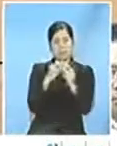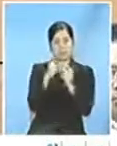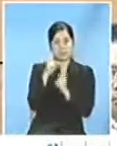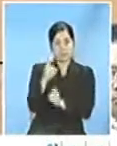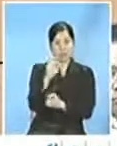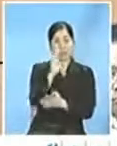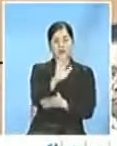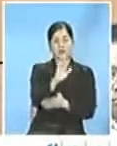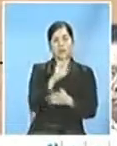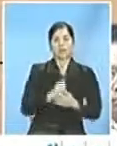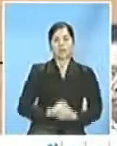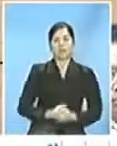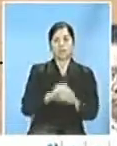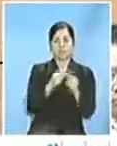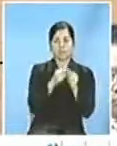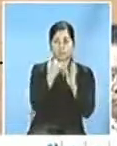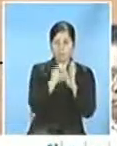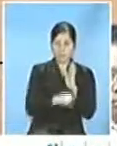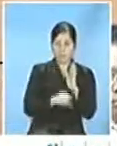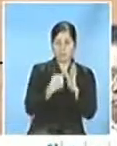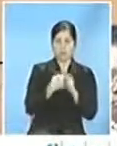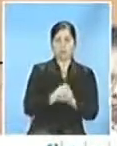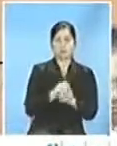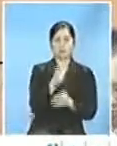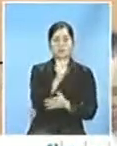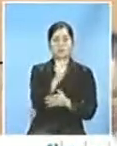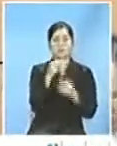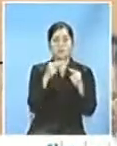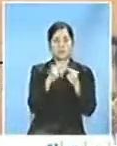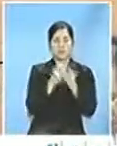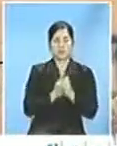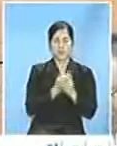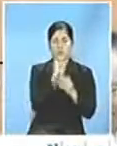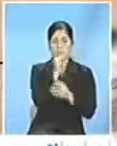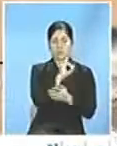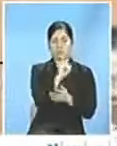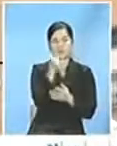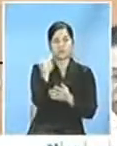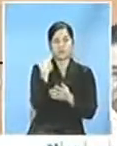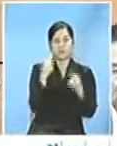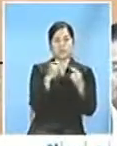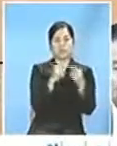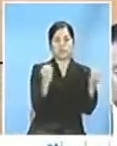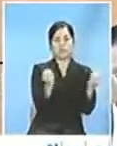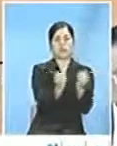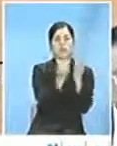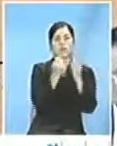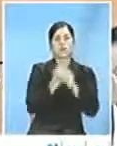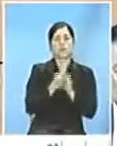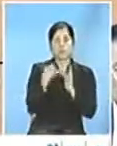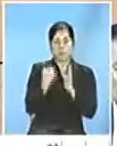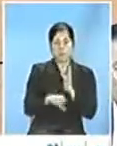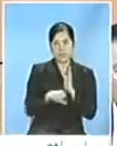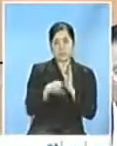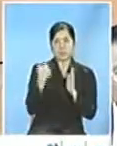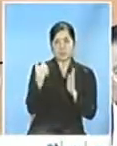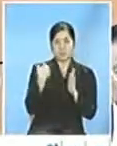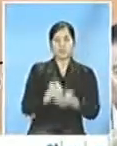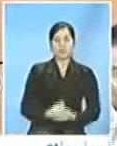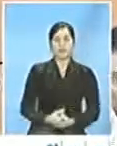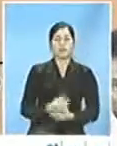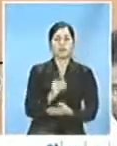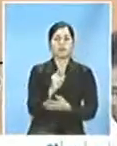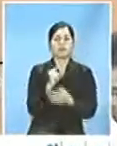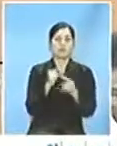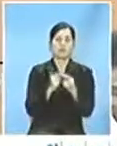เป็นความผิดต่อการหมิ่นพระบรมเดชานุภาพและเป็นความผิดต่อทุจริตซึ่งจะเดินหน้